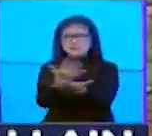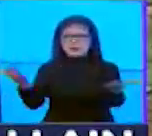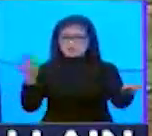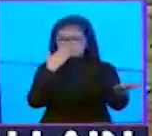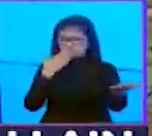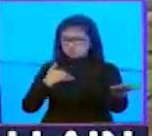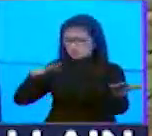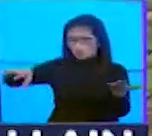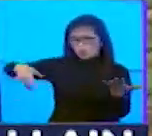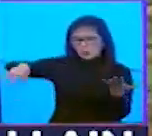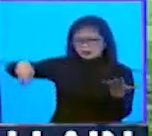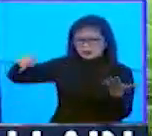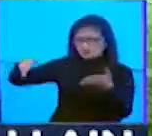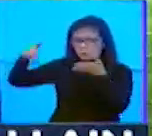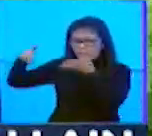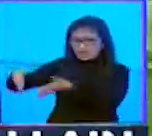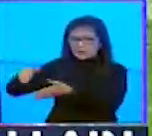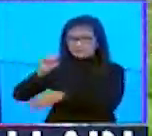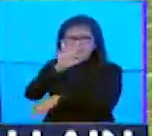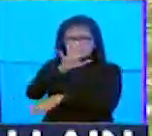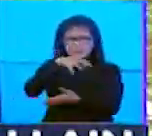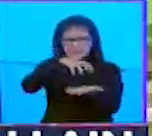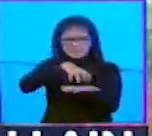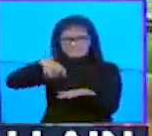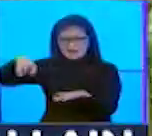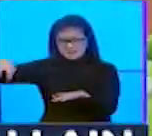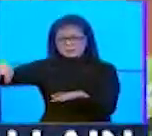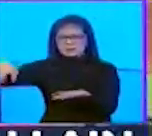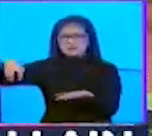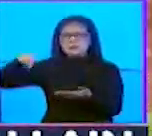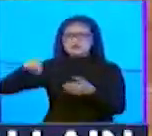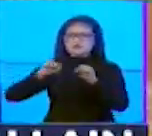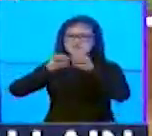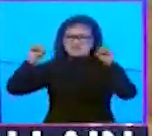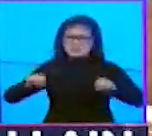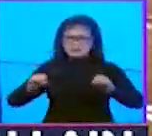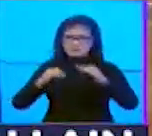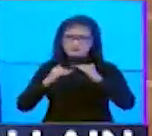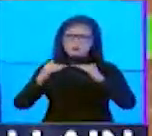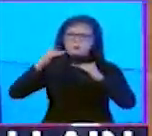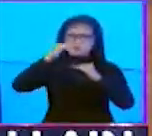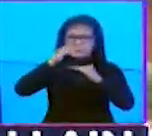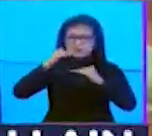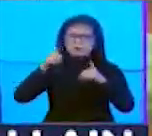lainnya yang tersebar di 5 wilayah Jakarta bisa dimakamkan secara tumpang selama lokasi memenuhi syarat.